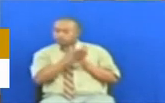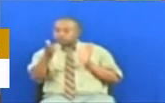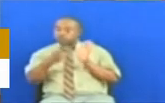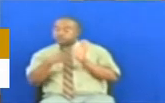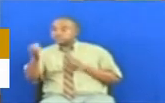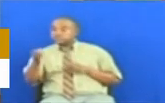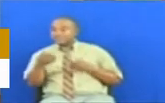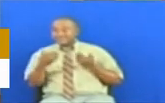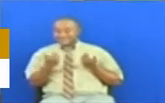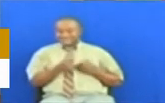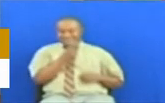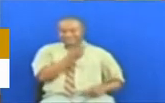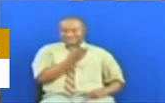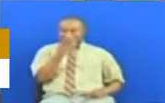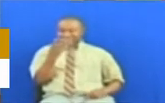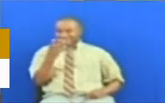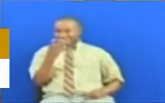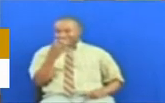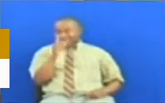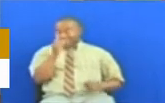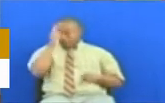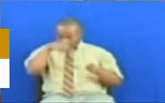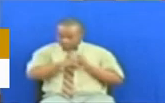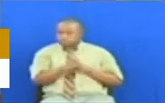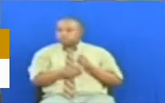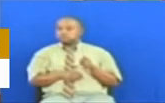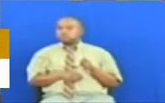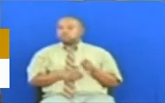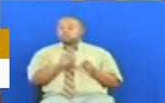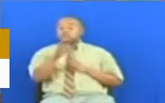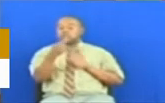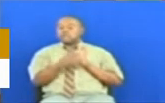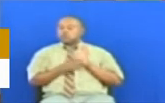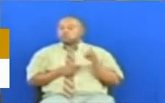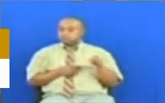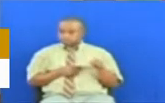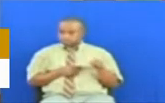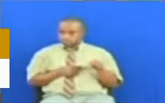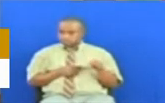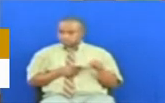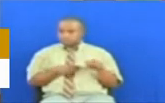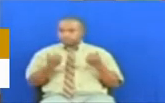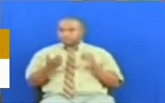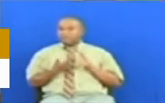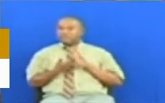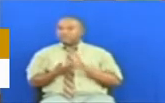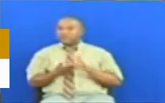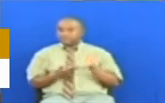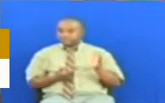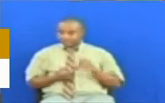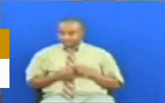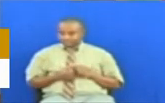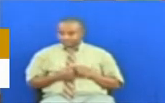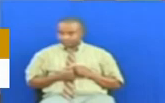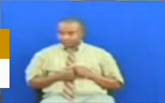mita 24 inaingia mule ndani. Na hii ni kanuni, tunataja katika kanuni. Kwa mfano pia vile vile alikuwa